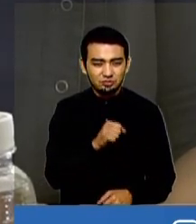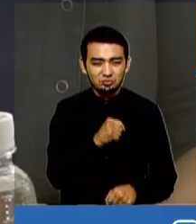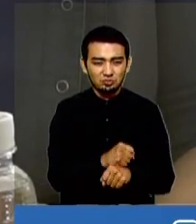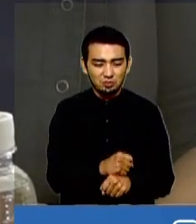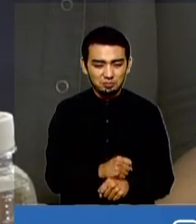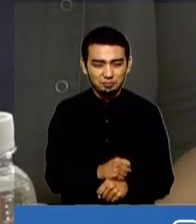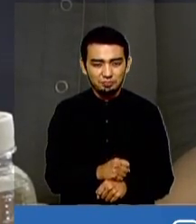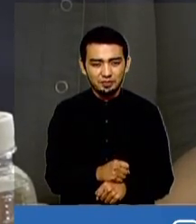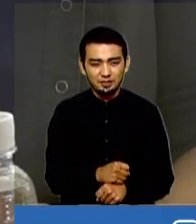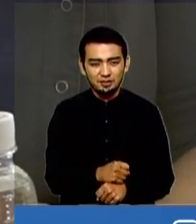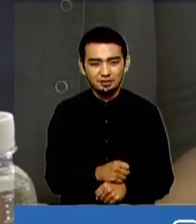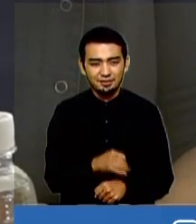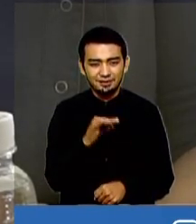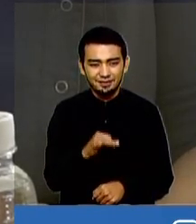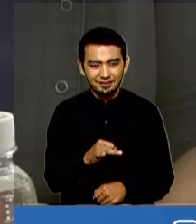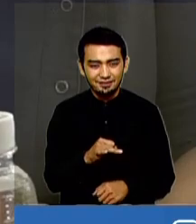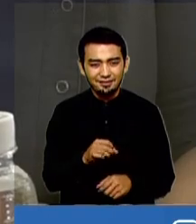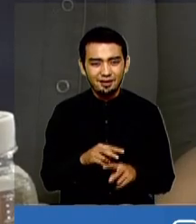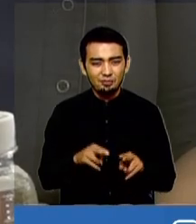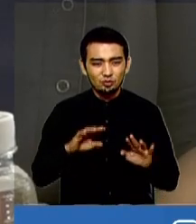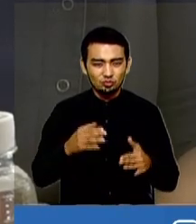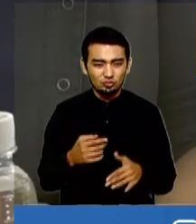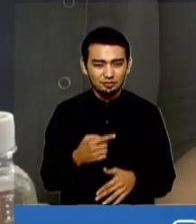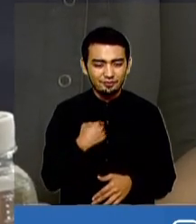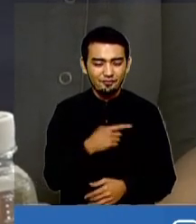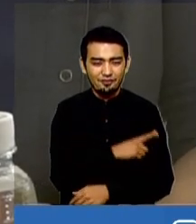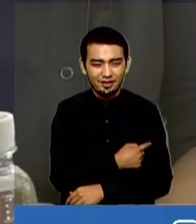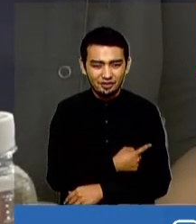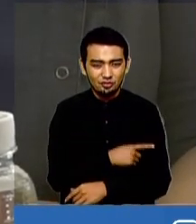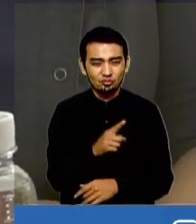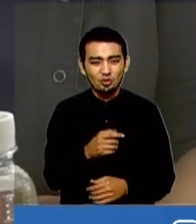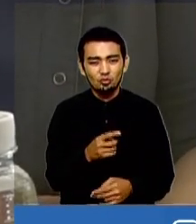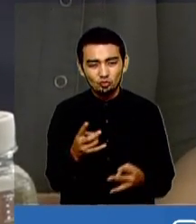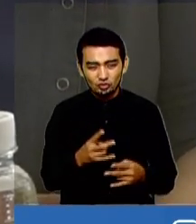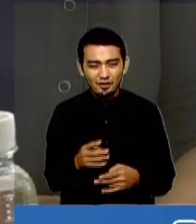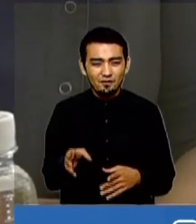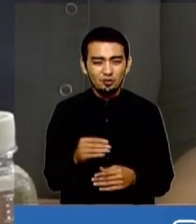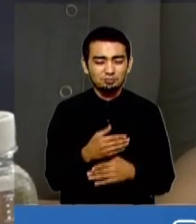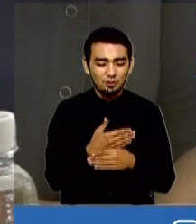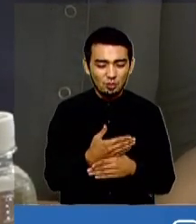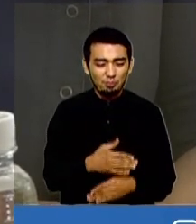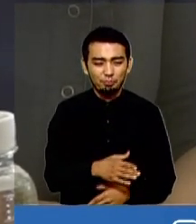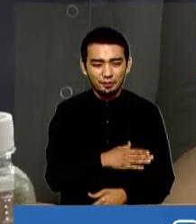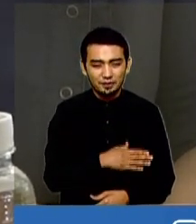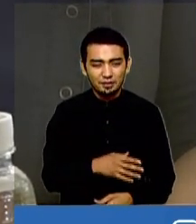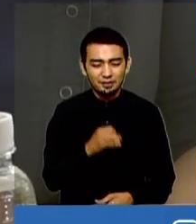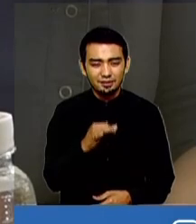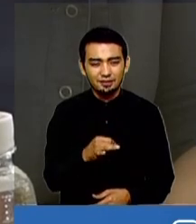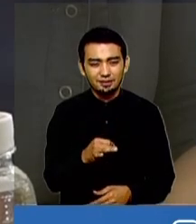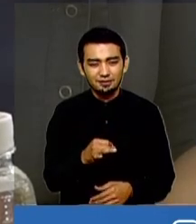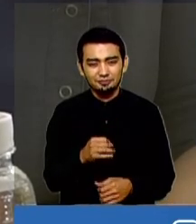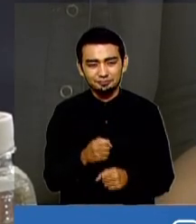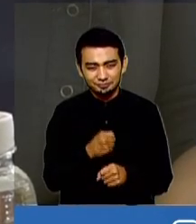и в данном случае наши врачи сделали все, что необходимо, все, что от нас